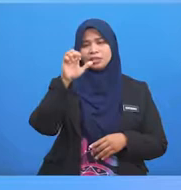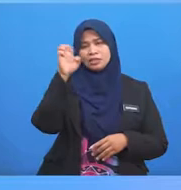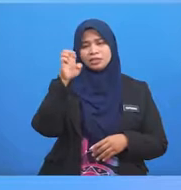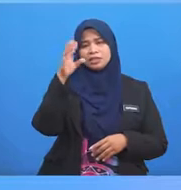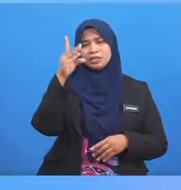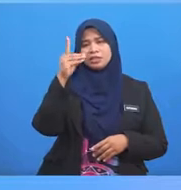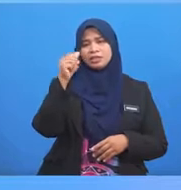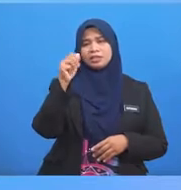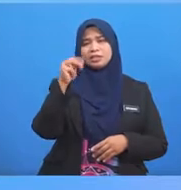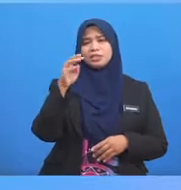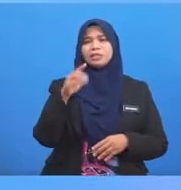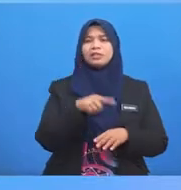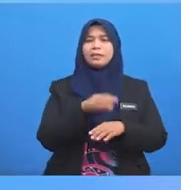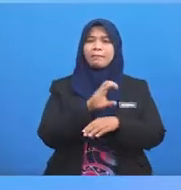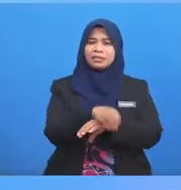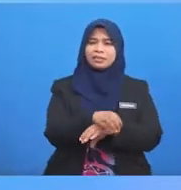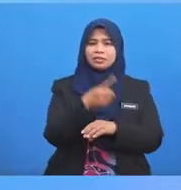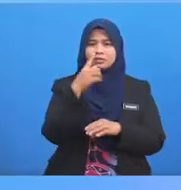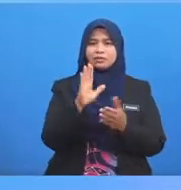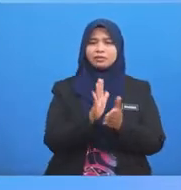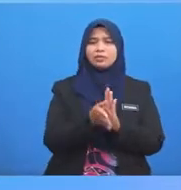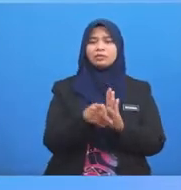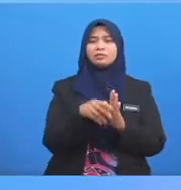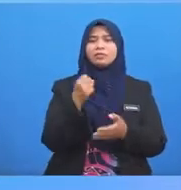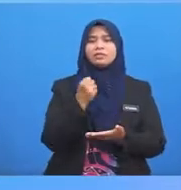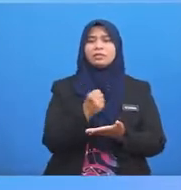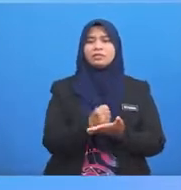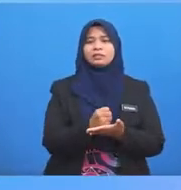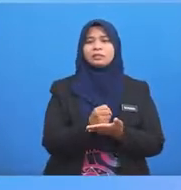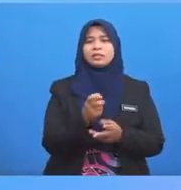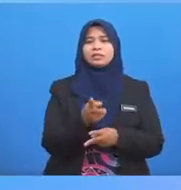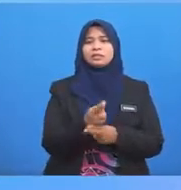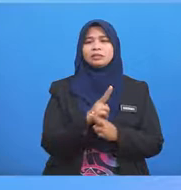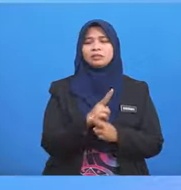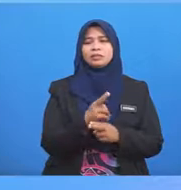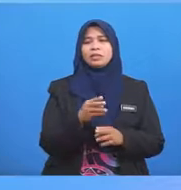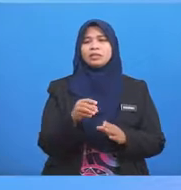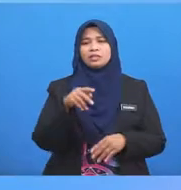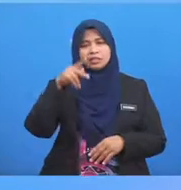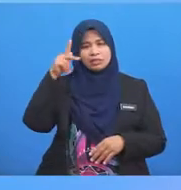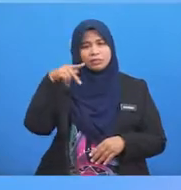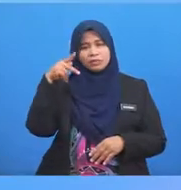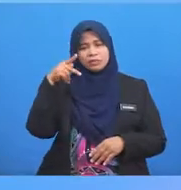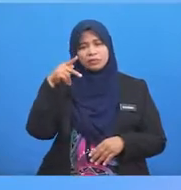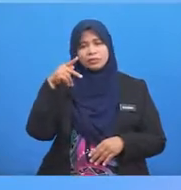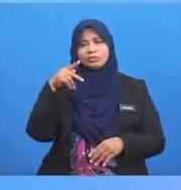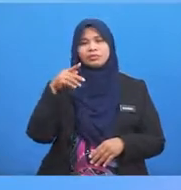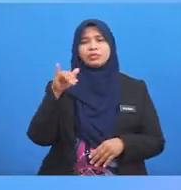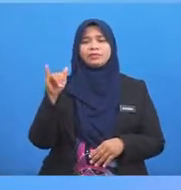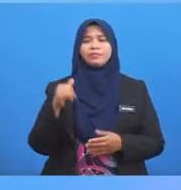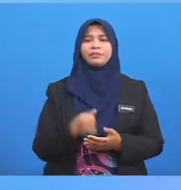dipaksa untuk menjadi penjamin hutang sepupunya Fauzi. Situasi